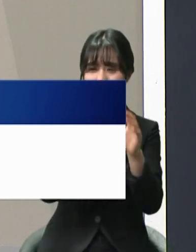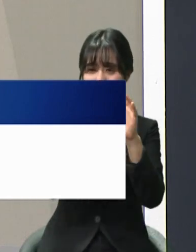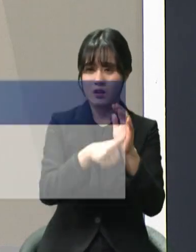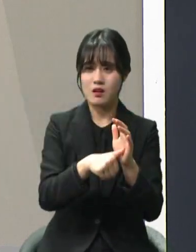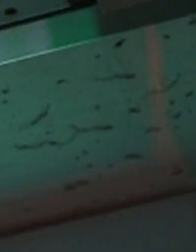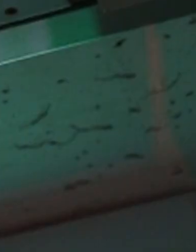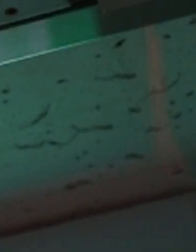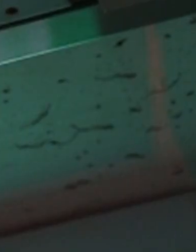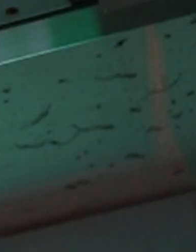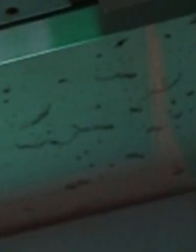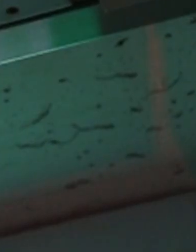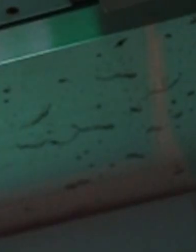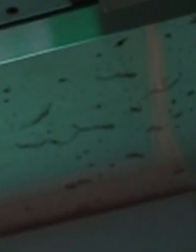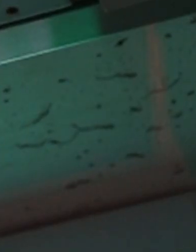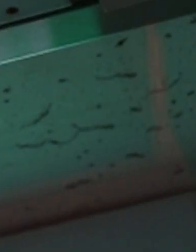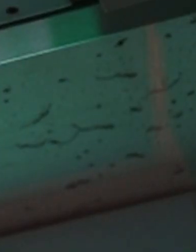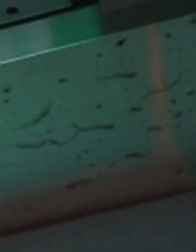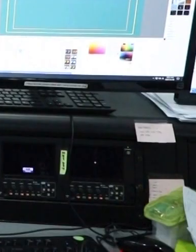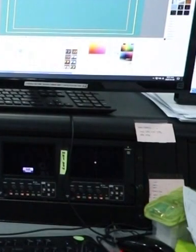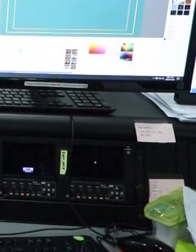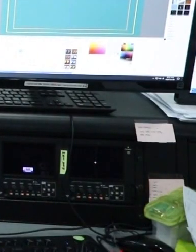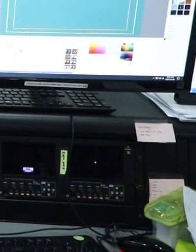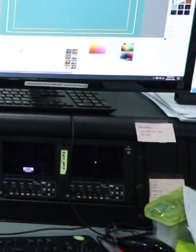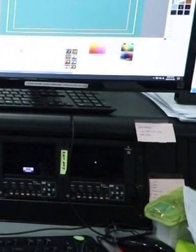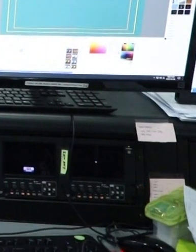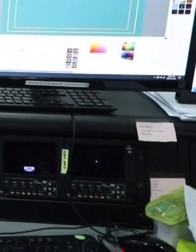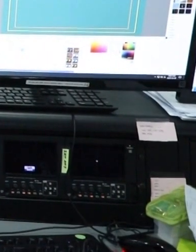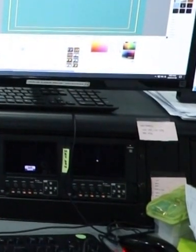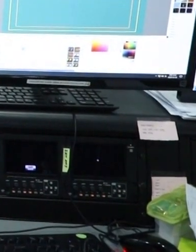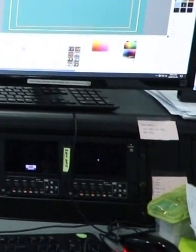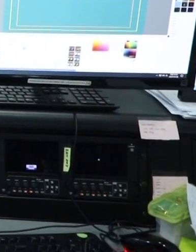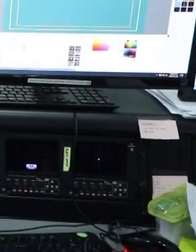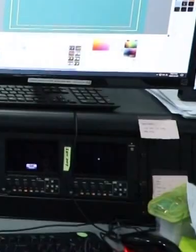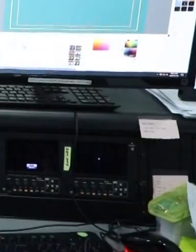정당들 맞습니까? 남동구 선관위 주최로